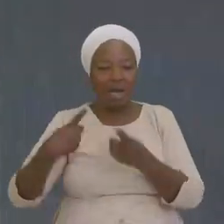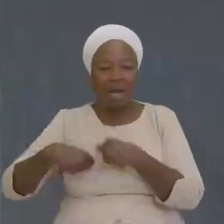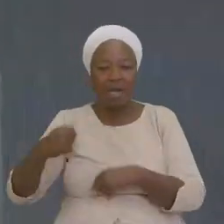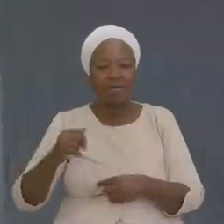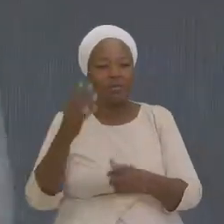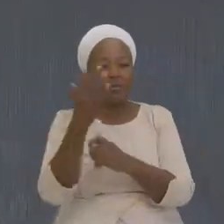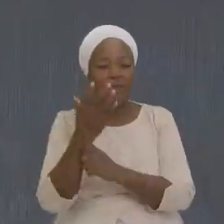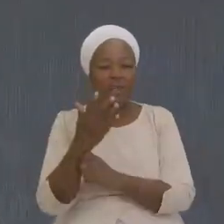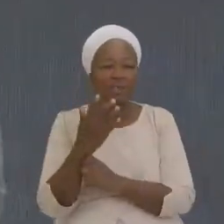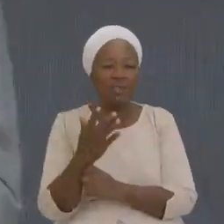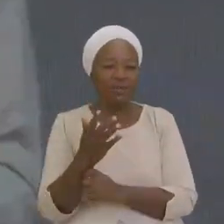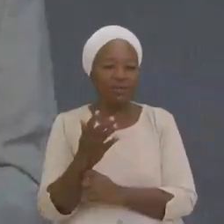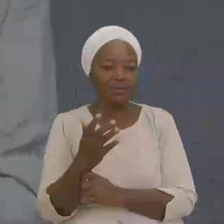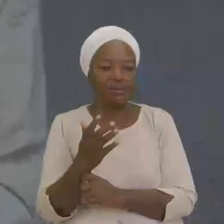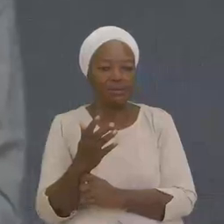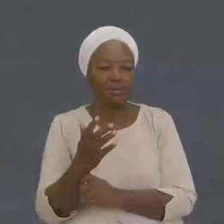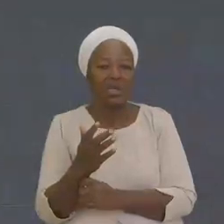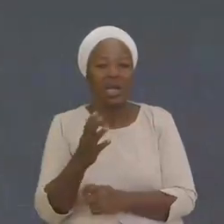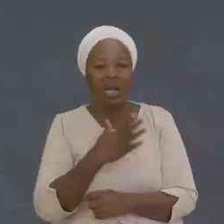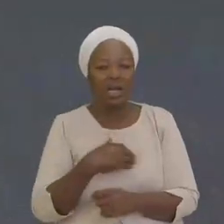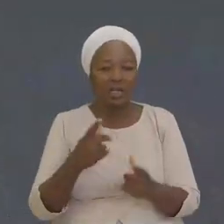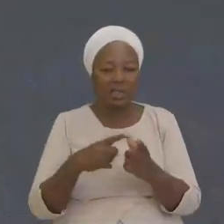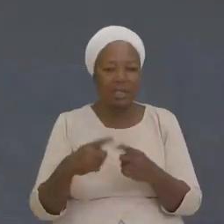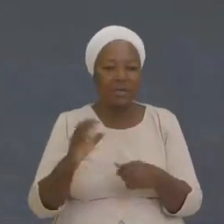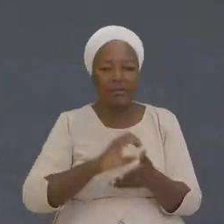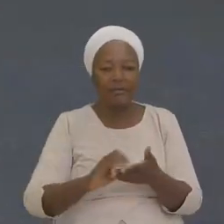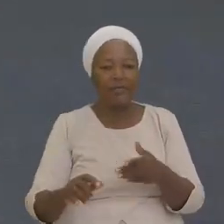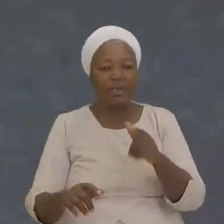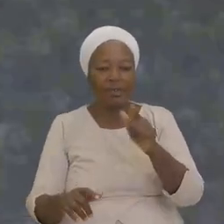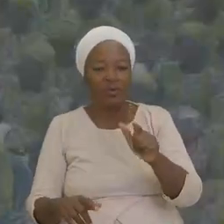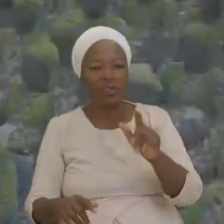Et je vous donnerai un cœur de chair.